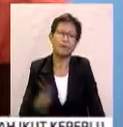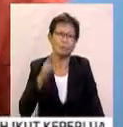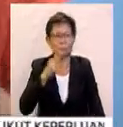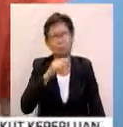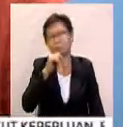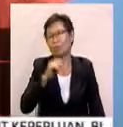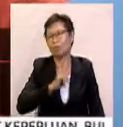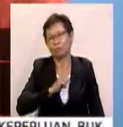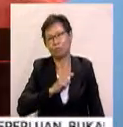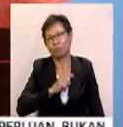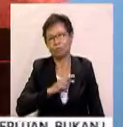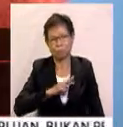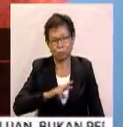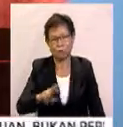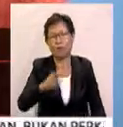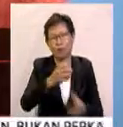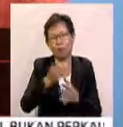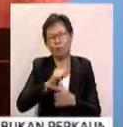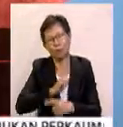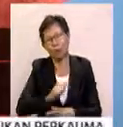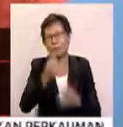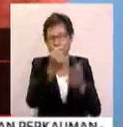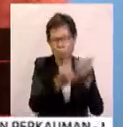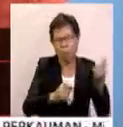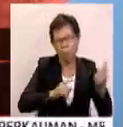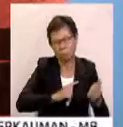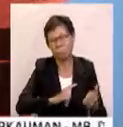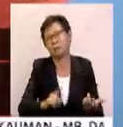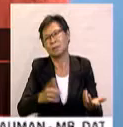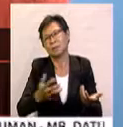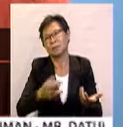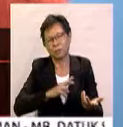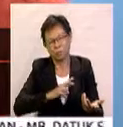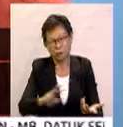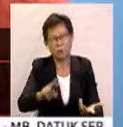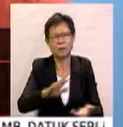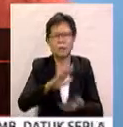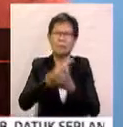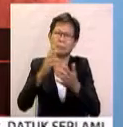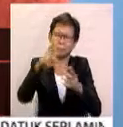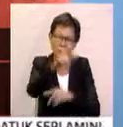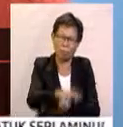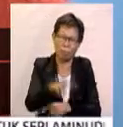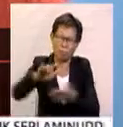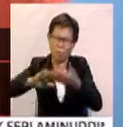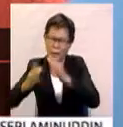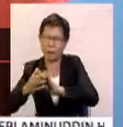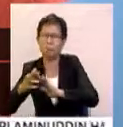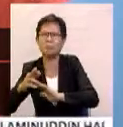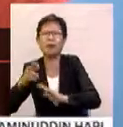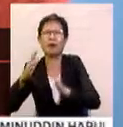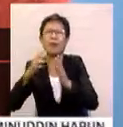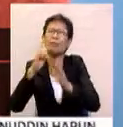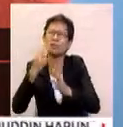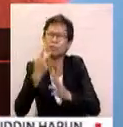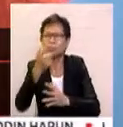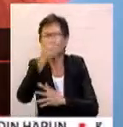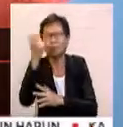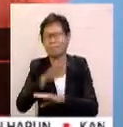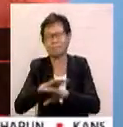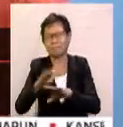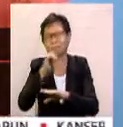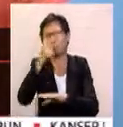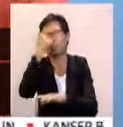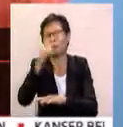religion by birth or anything like that. But now people are becoming vegetarian. It's not because of religion, not so much of religion,